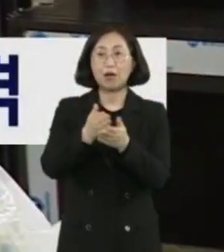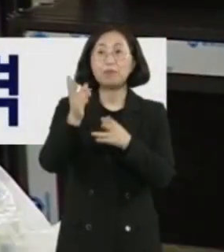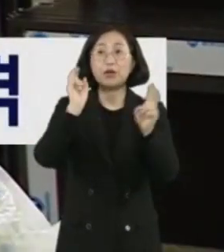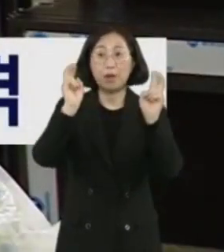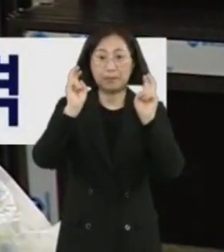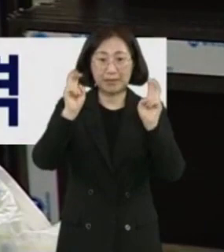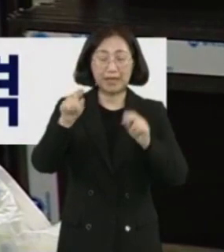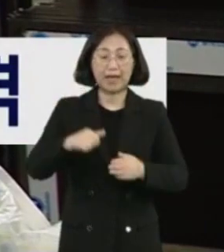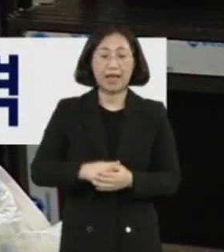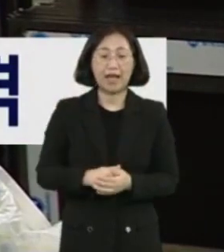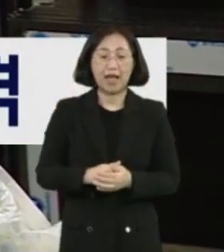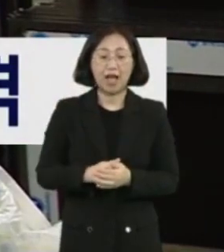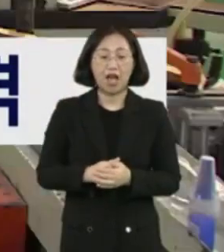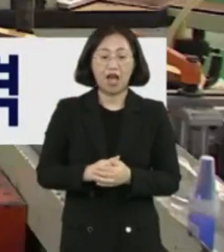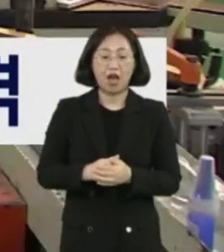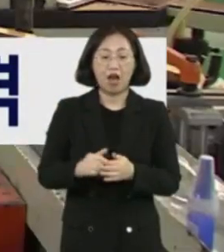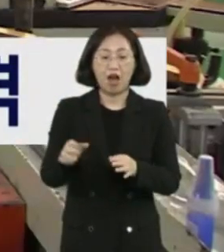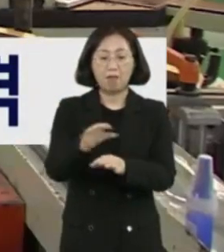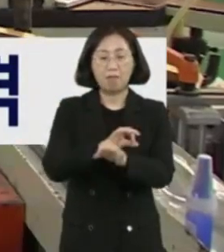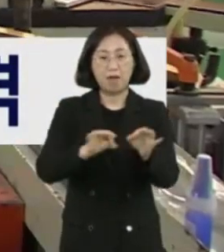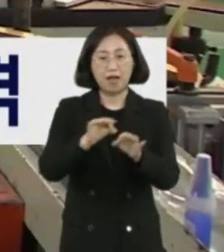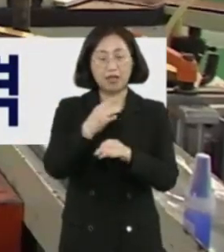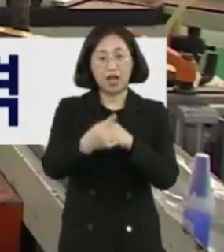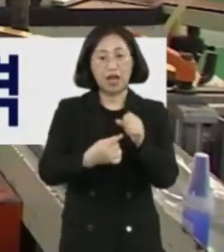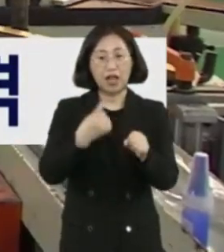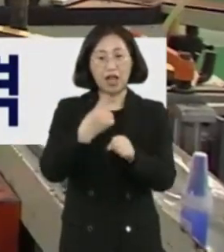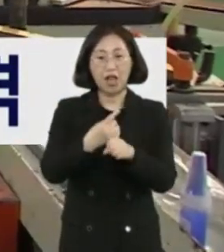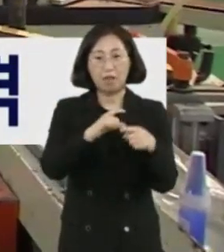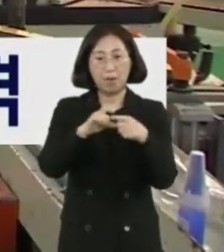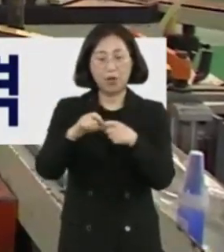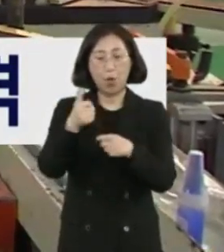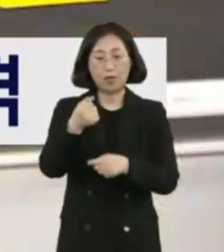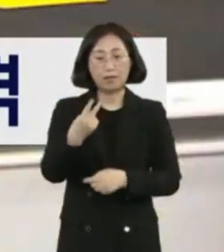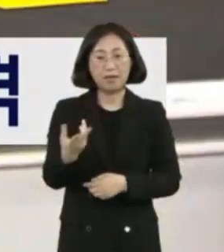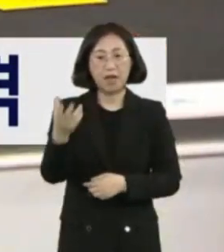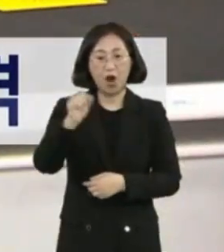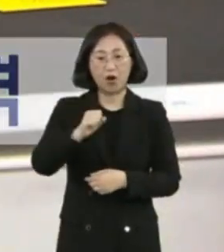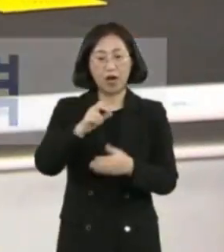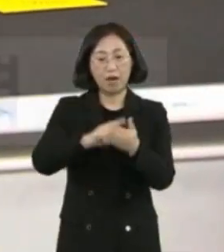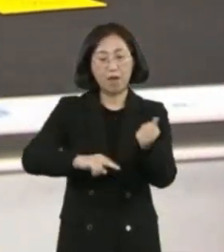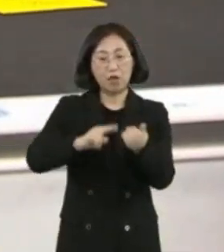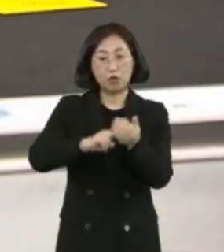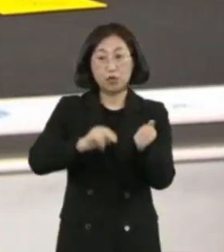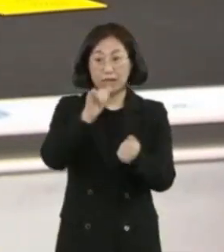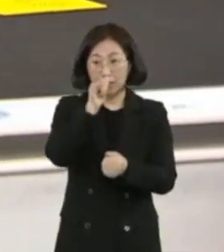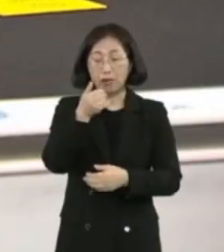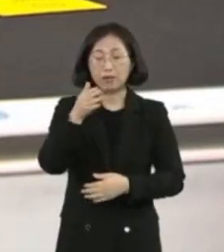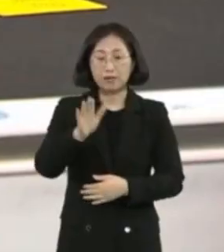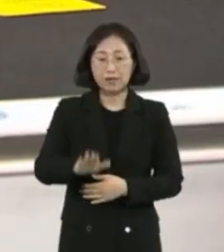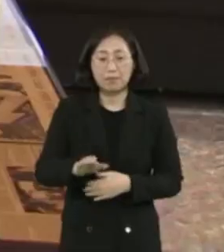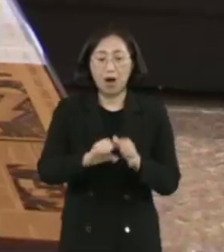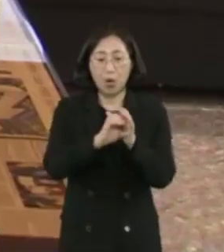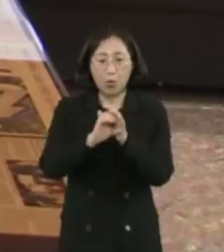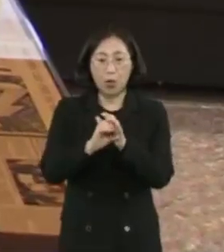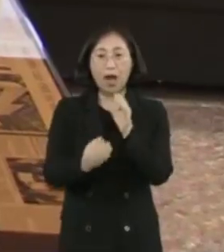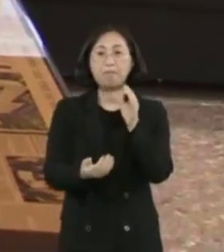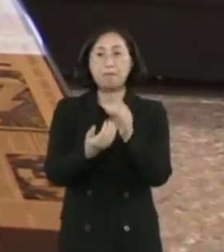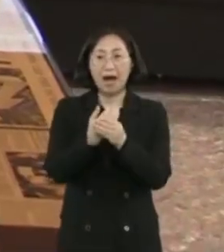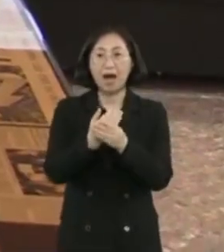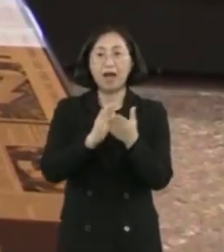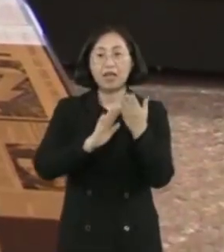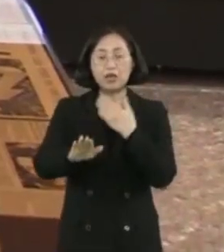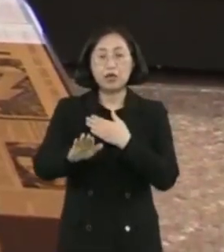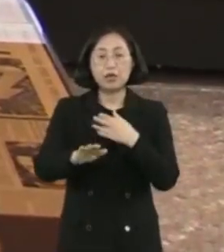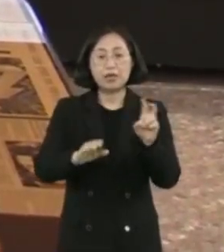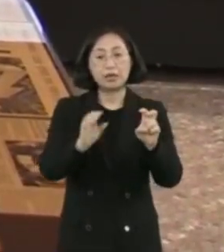제조업체. 내수 부문에서만 한 해 평균 250억 원이 넘는 매출을 올렸지만 코로나 사태 이후